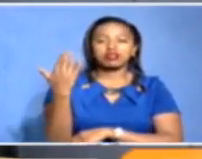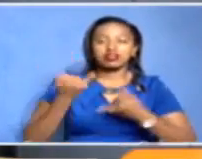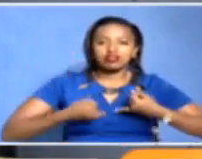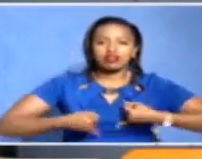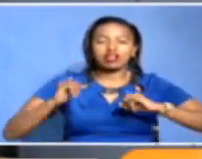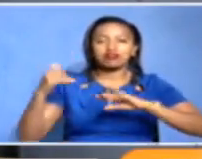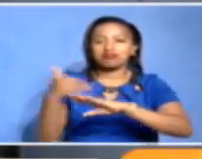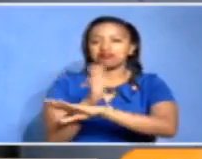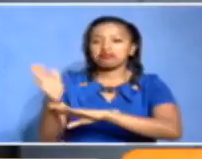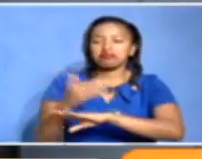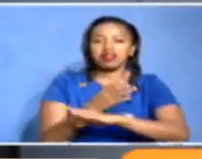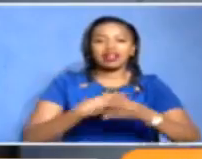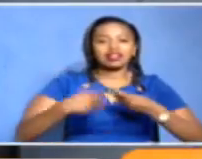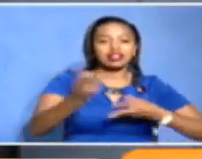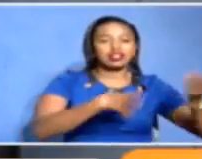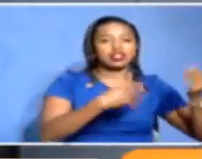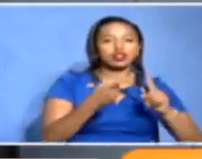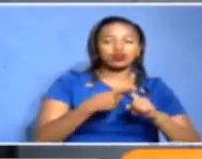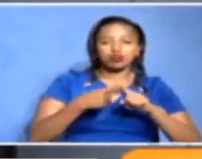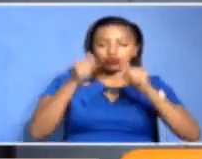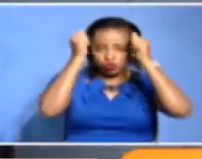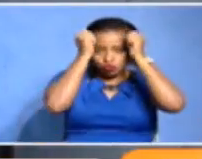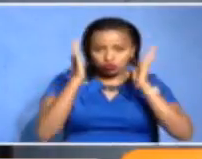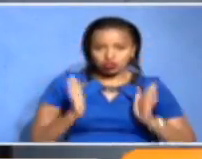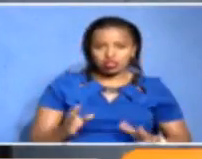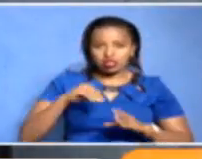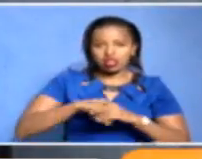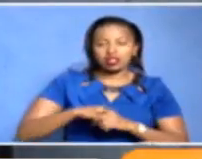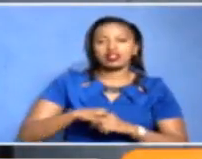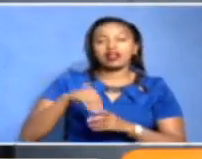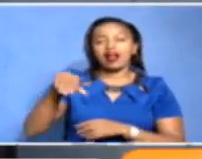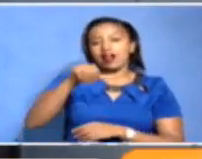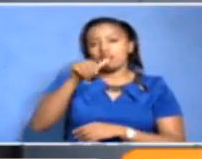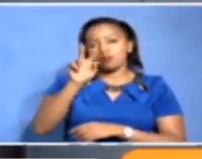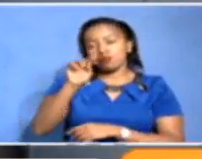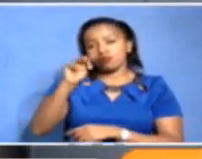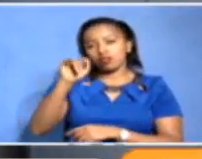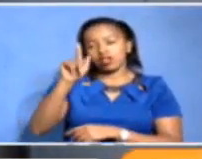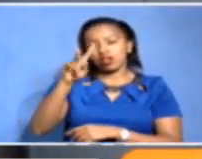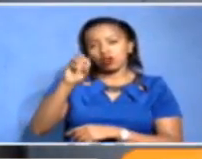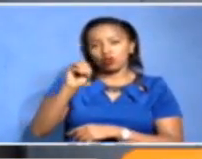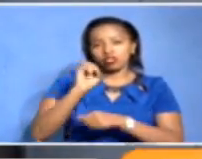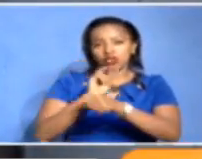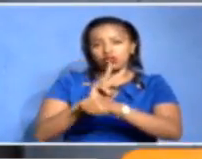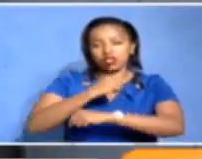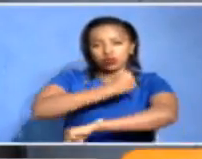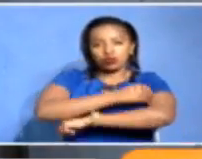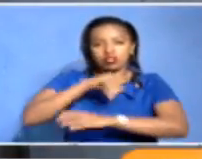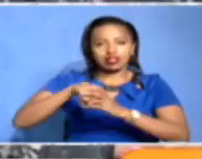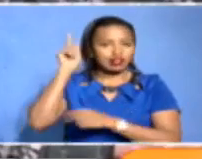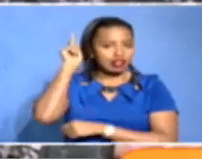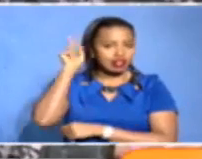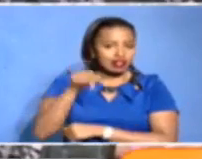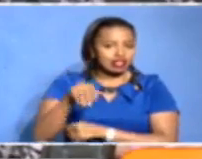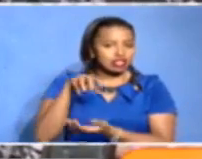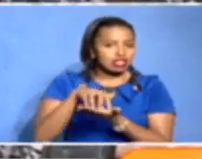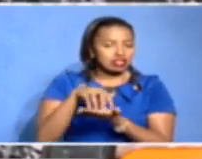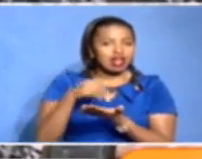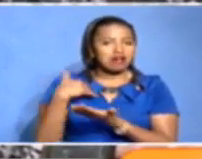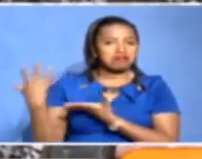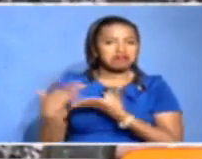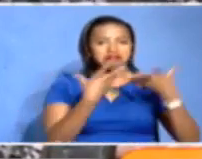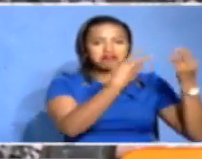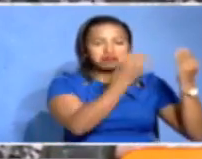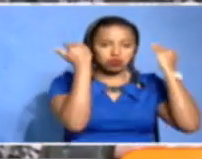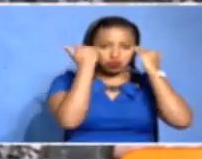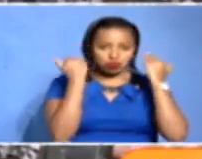to candidates at the Munianko Secondary School in Kisii. This case has been taken to court. As parents,